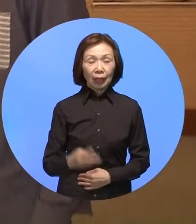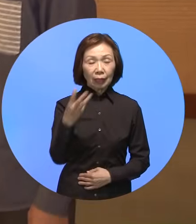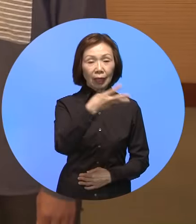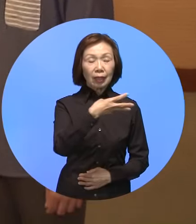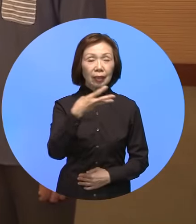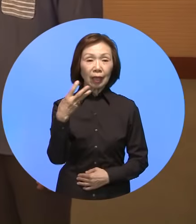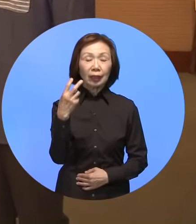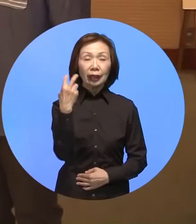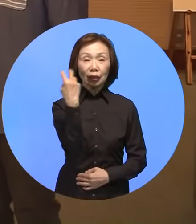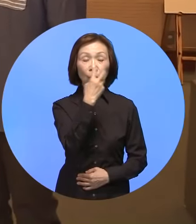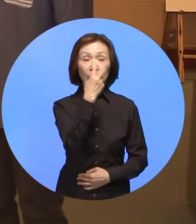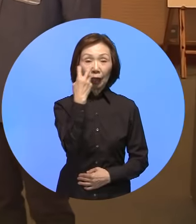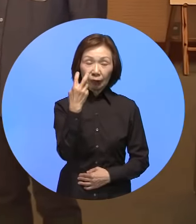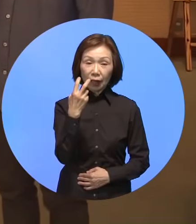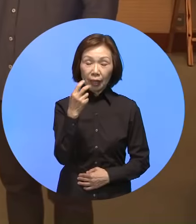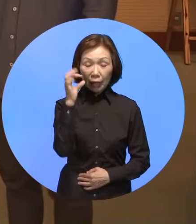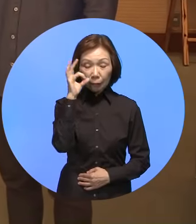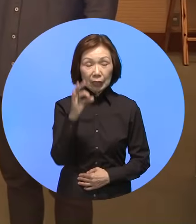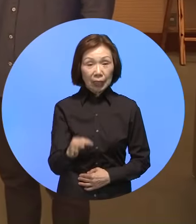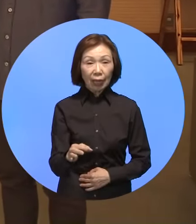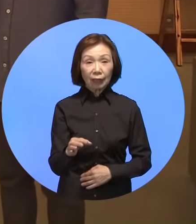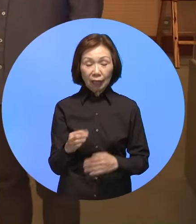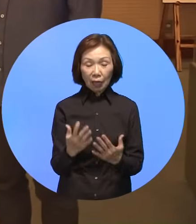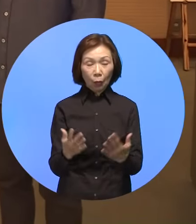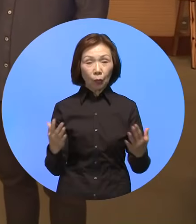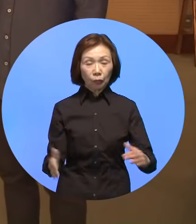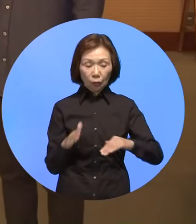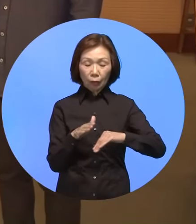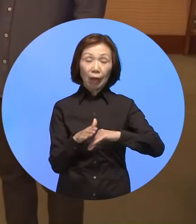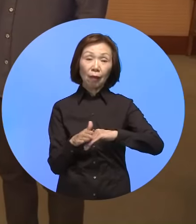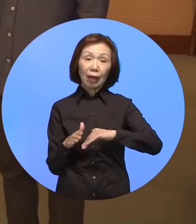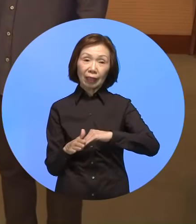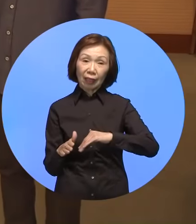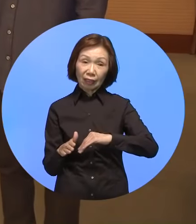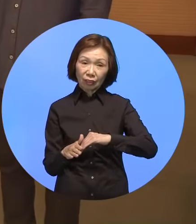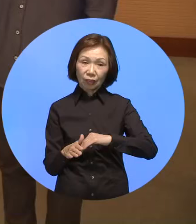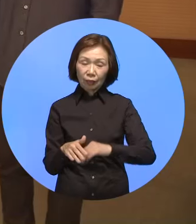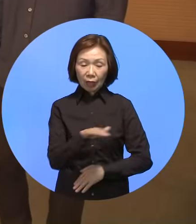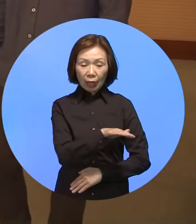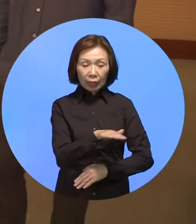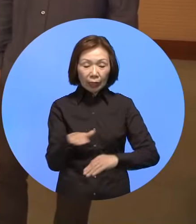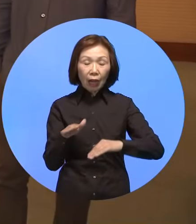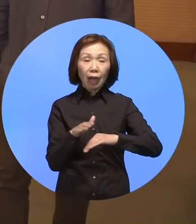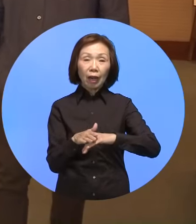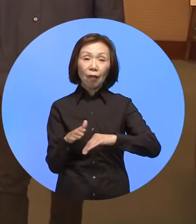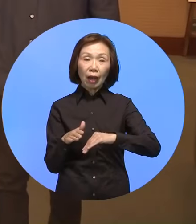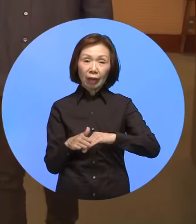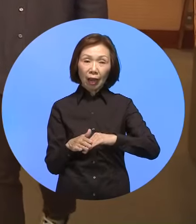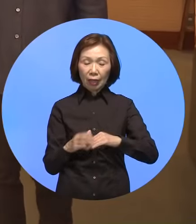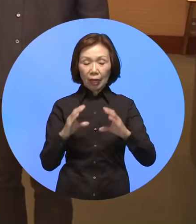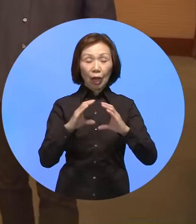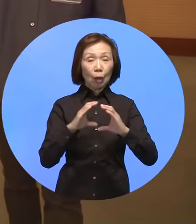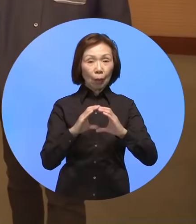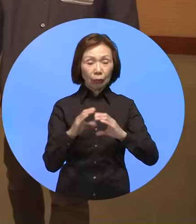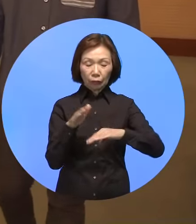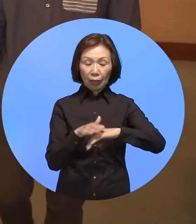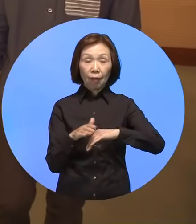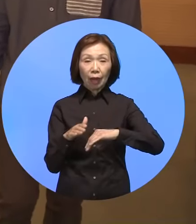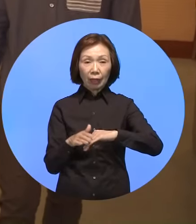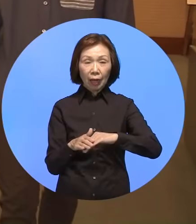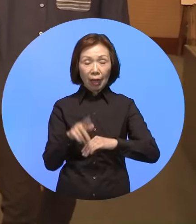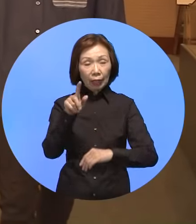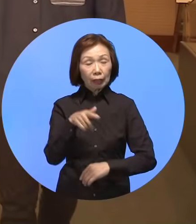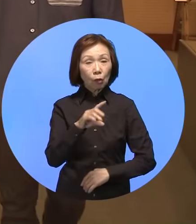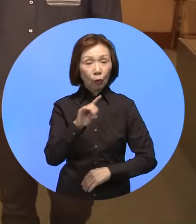3次調査で出土しました大量の瓦です平瓦丸が罠